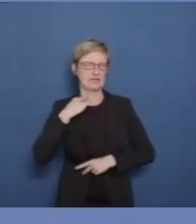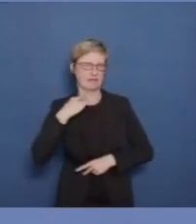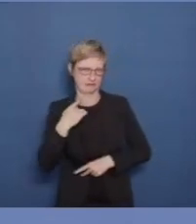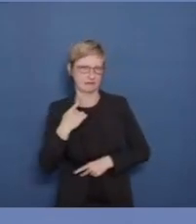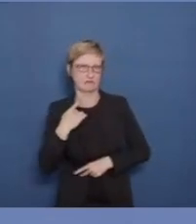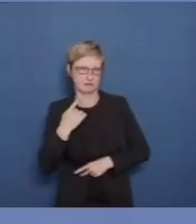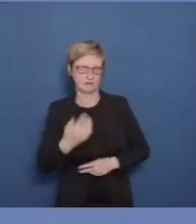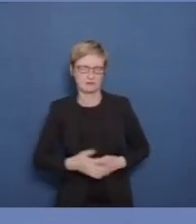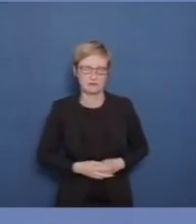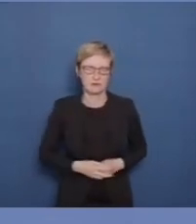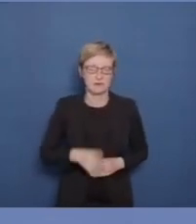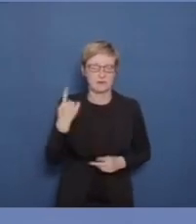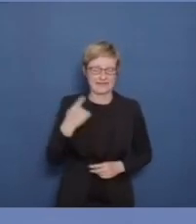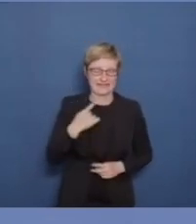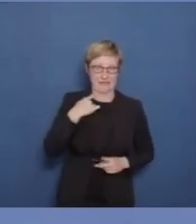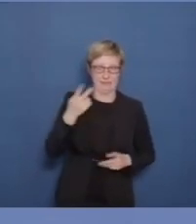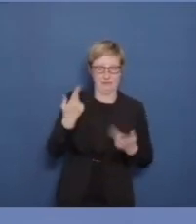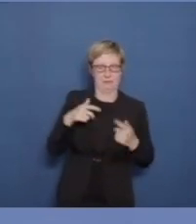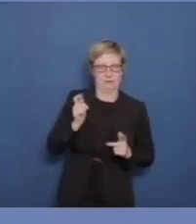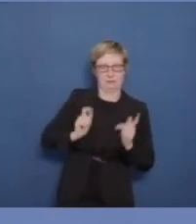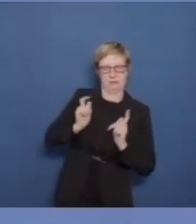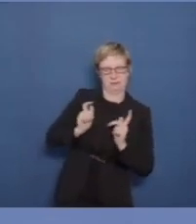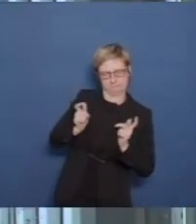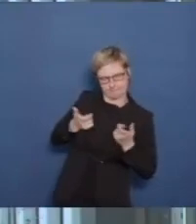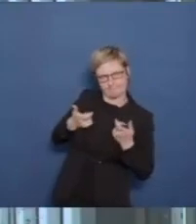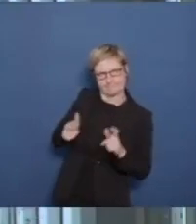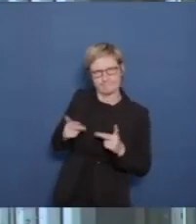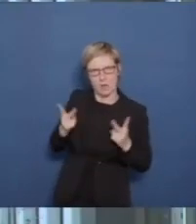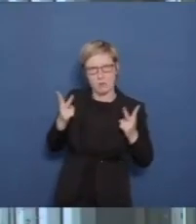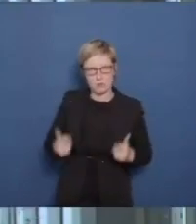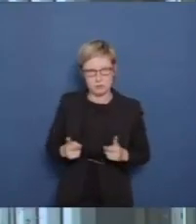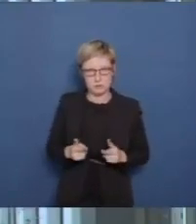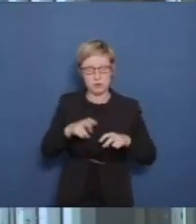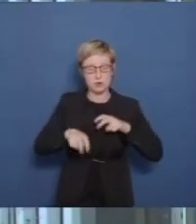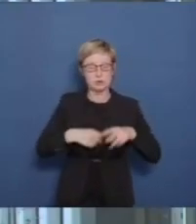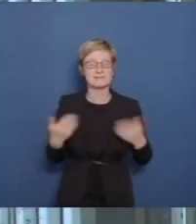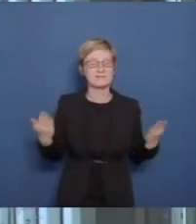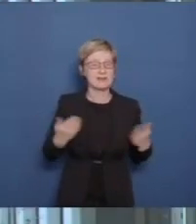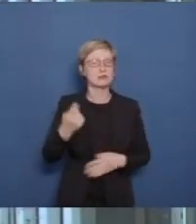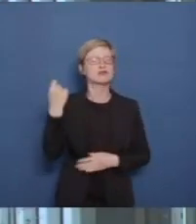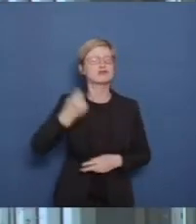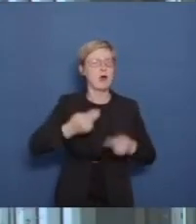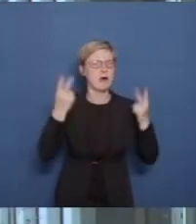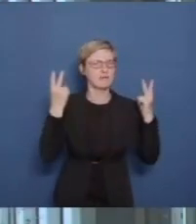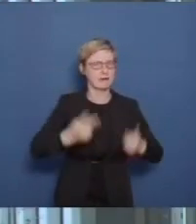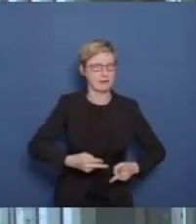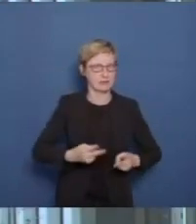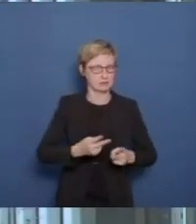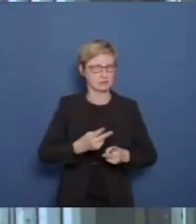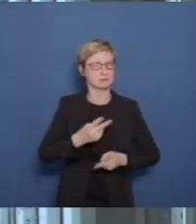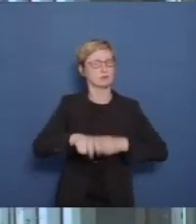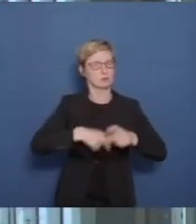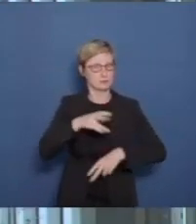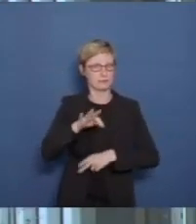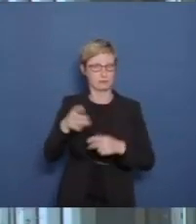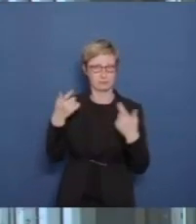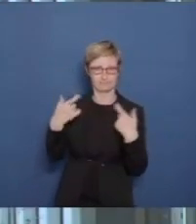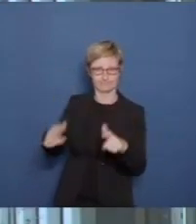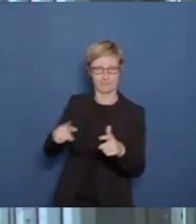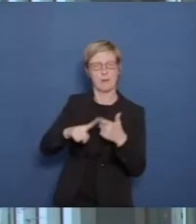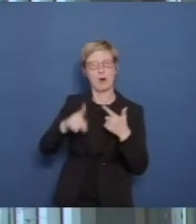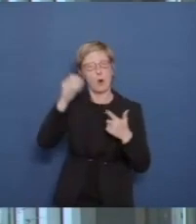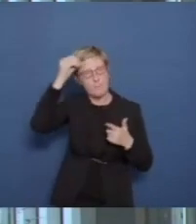uns entgegensetzen müssen mit den Mitteln des Strafrechts, wo notwendig, aber vor allem auch mit Bildung,